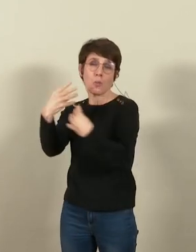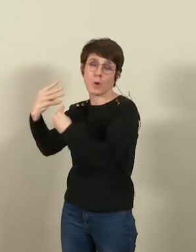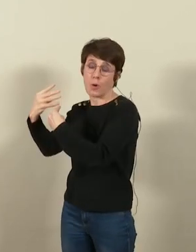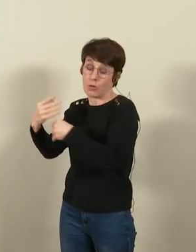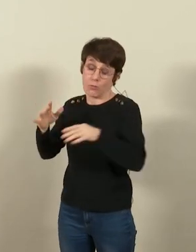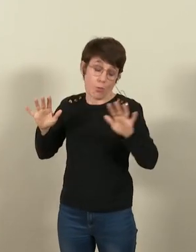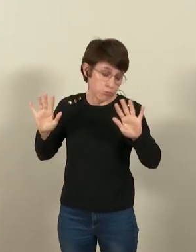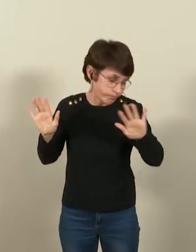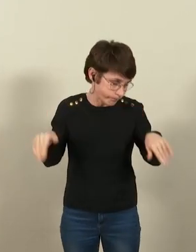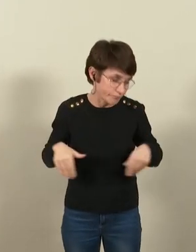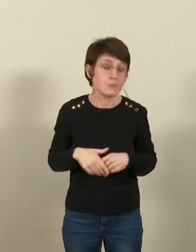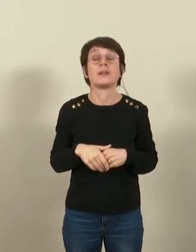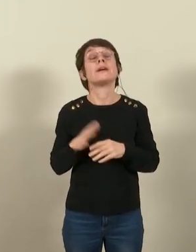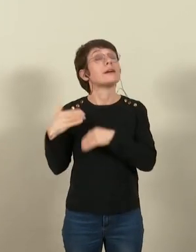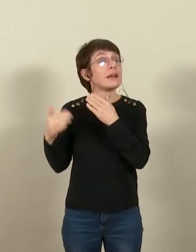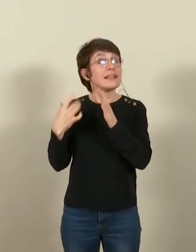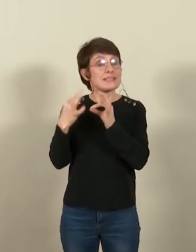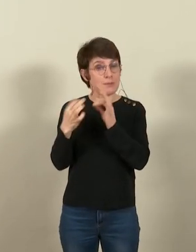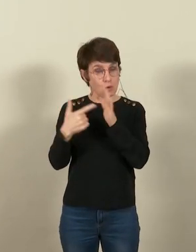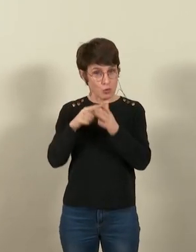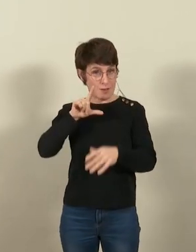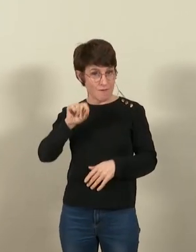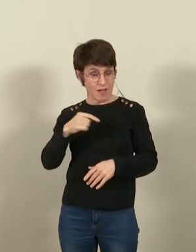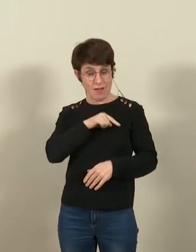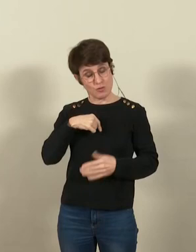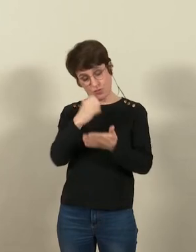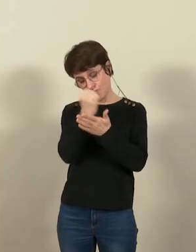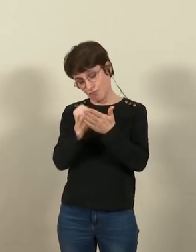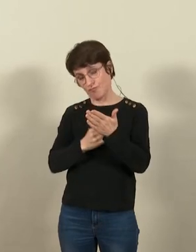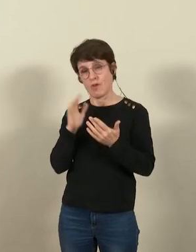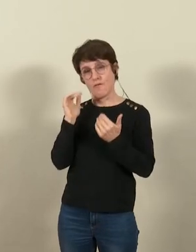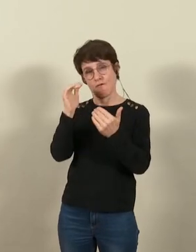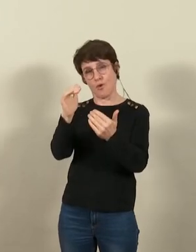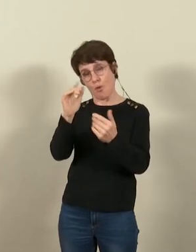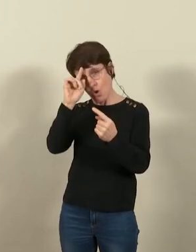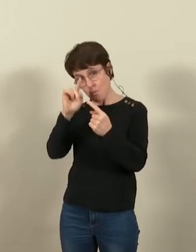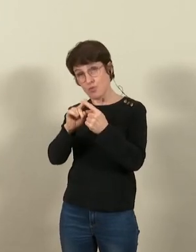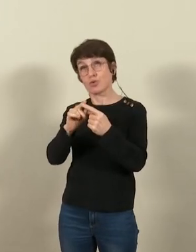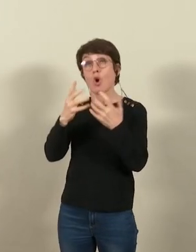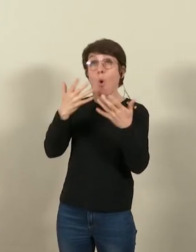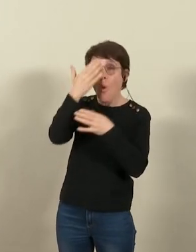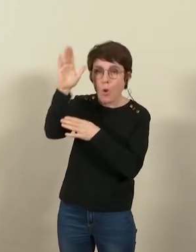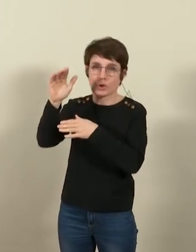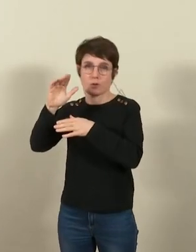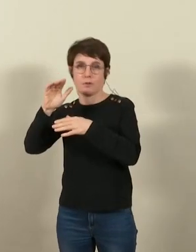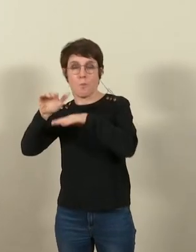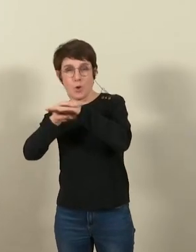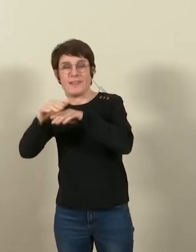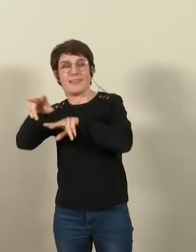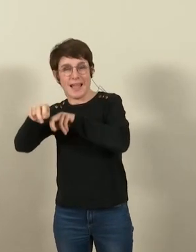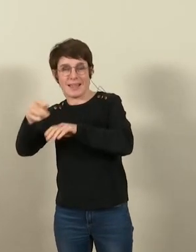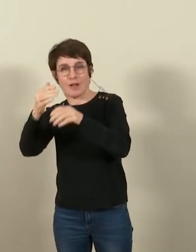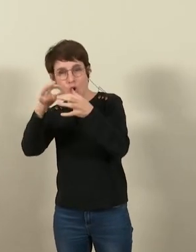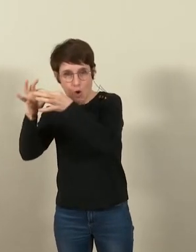elle avait également émis en septembre 2020 un vœ en faveur d'une autre po politique agricole et alimentaire commune à l'invitation de 38